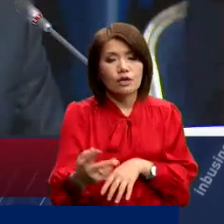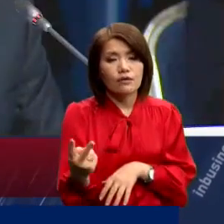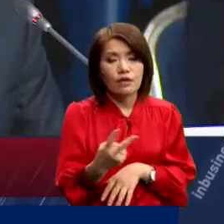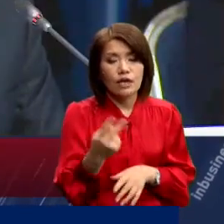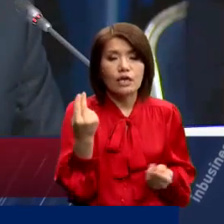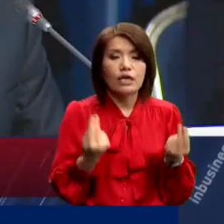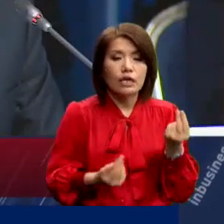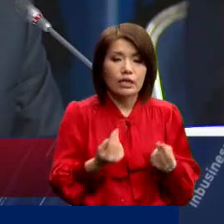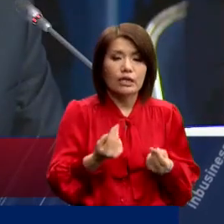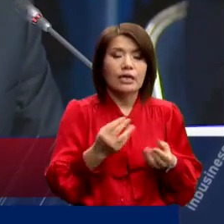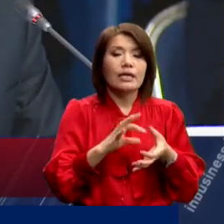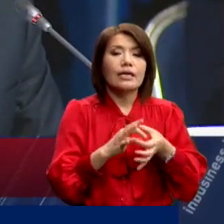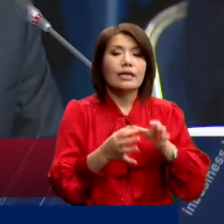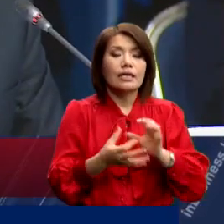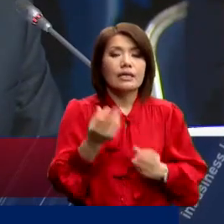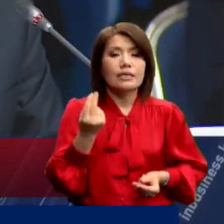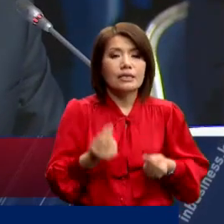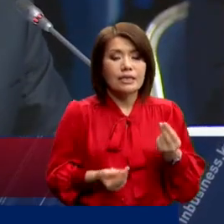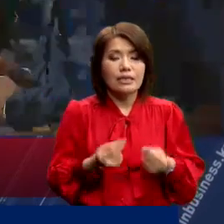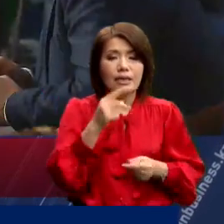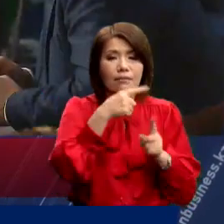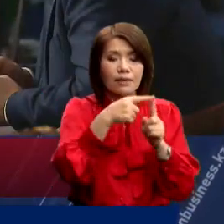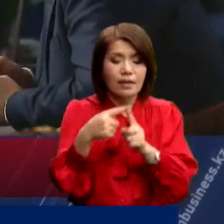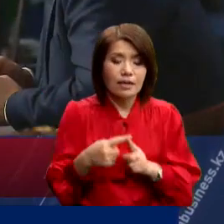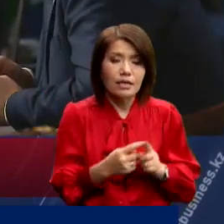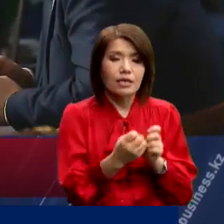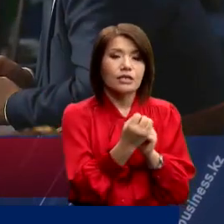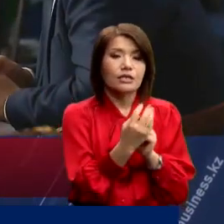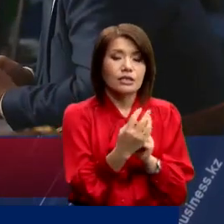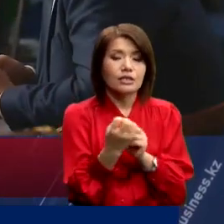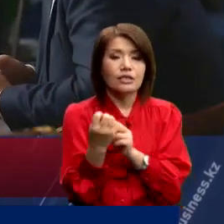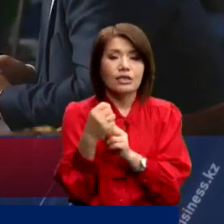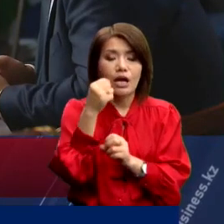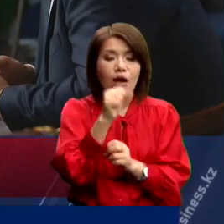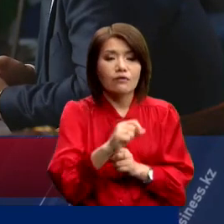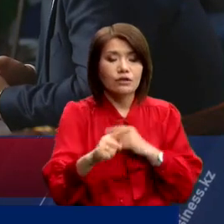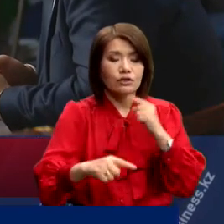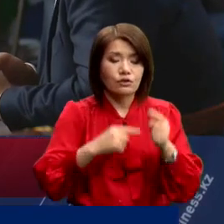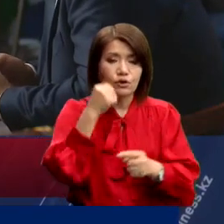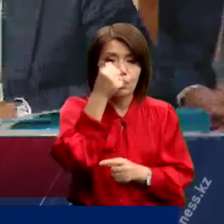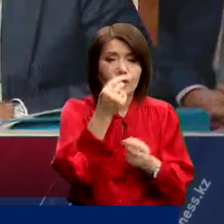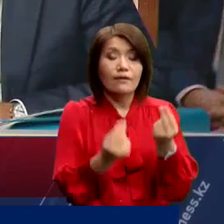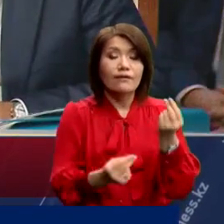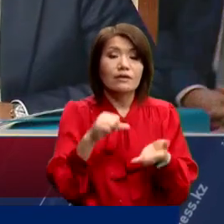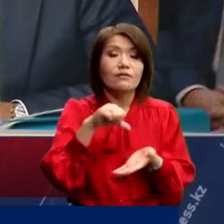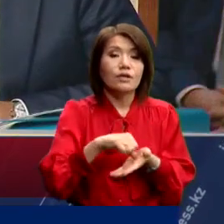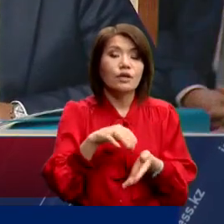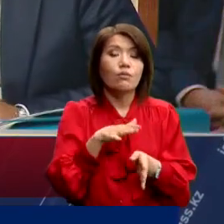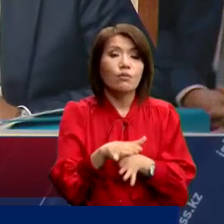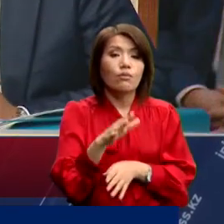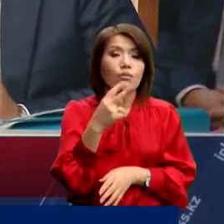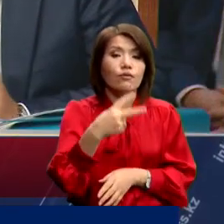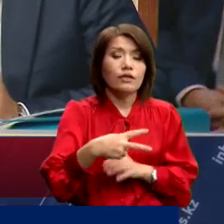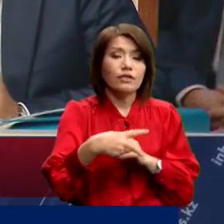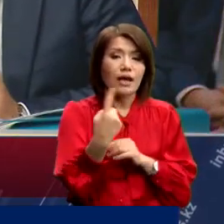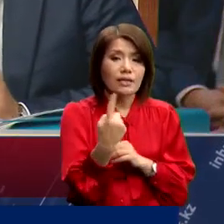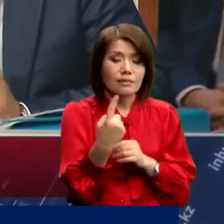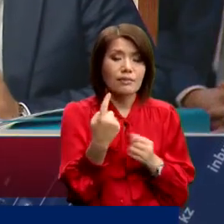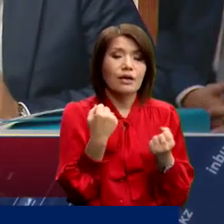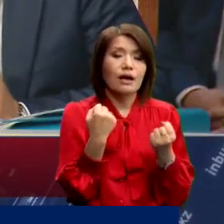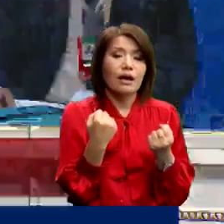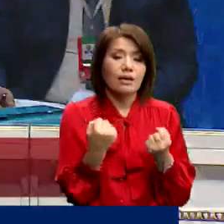игр стран СНГ в Беларуси с 4 по 14 августа следующего года. В игры войдут соревнования по 21 виду